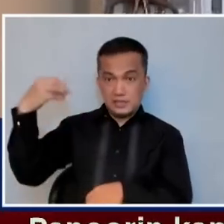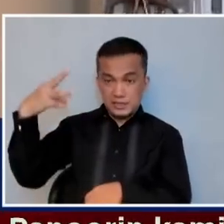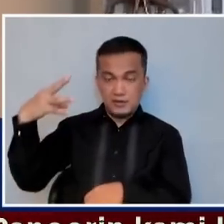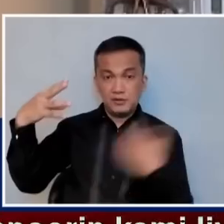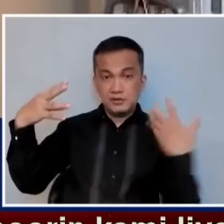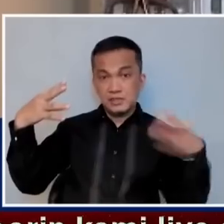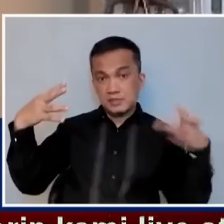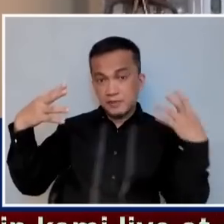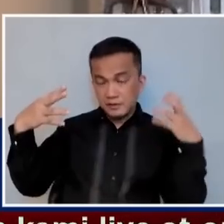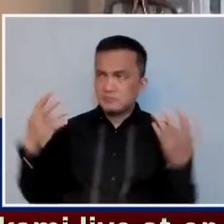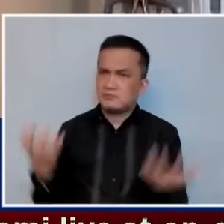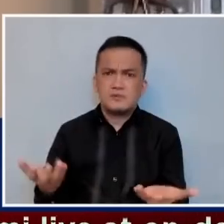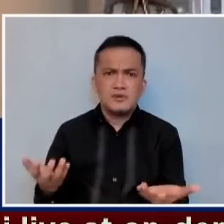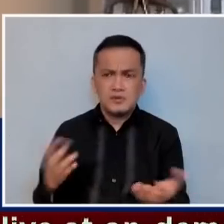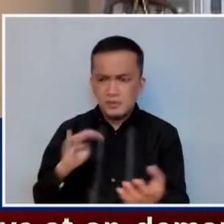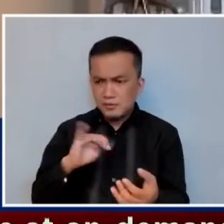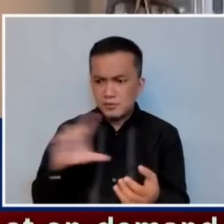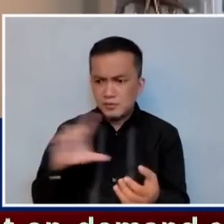ganun. Ang bill namin,